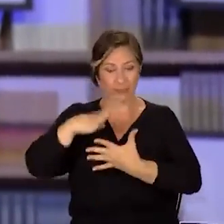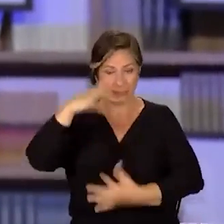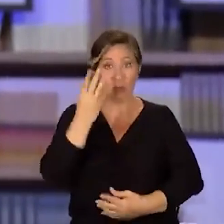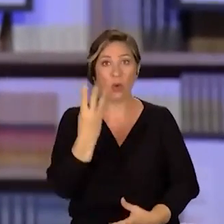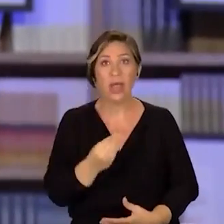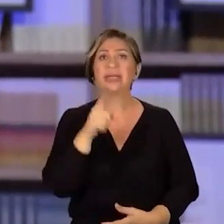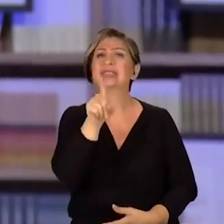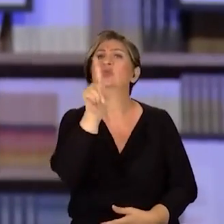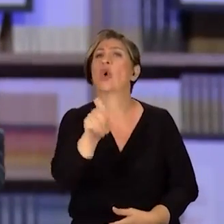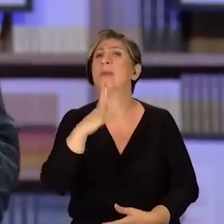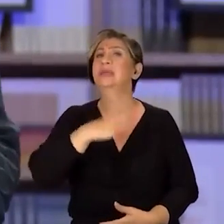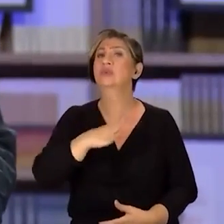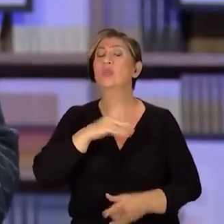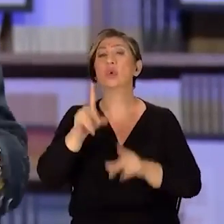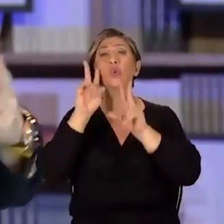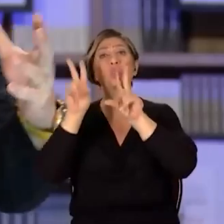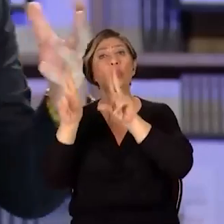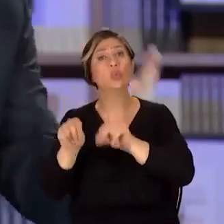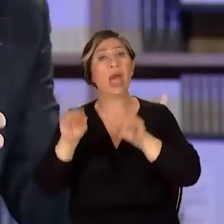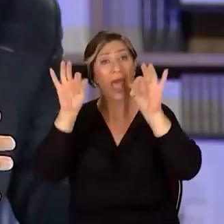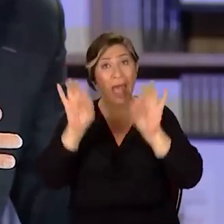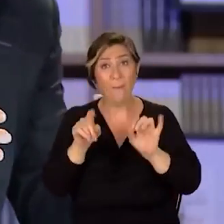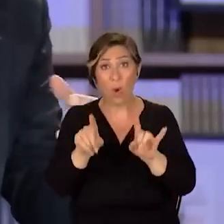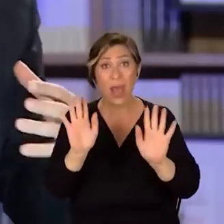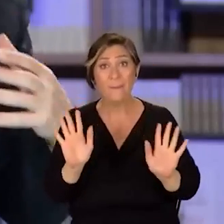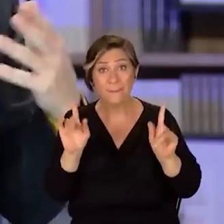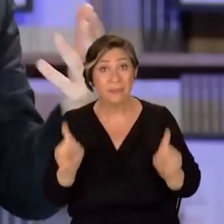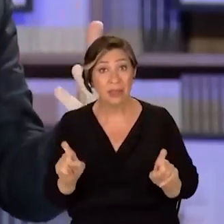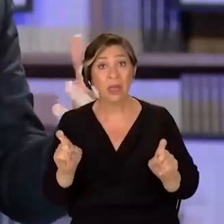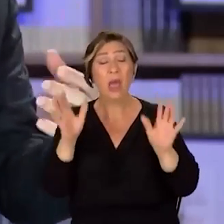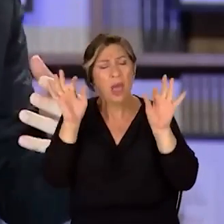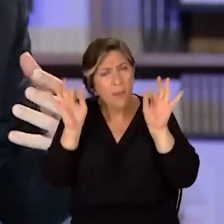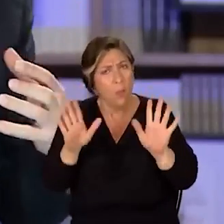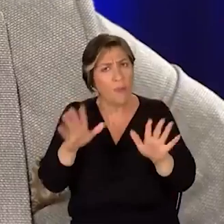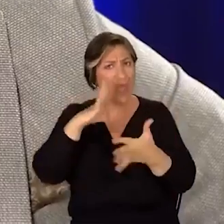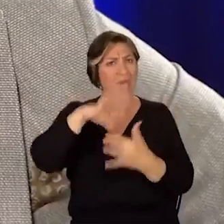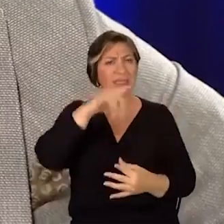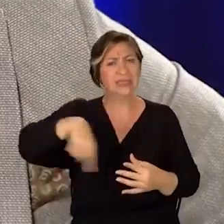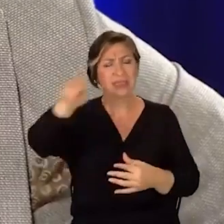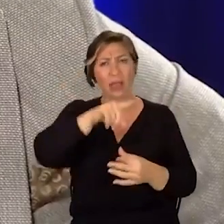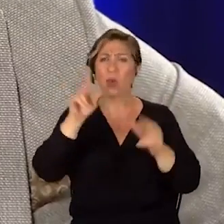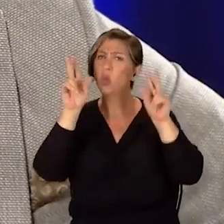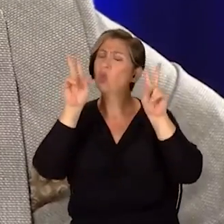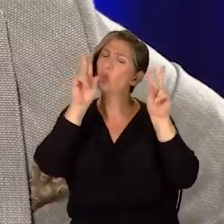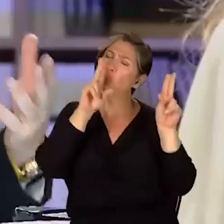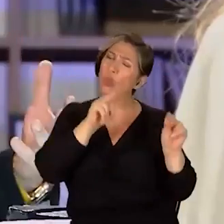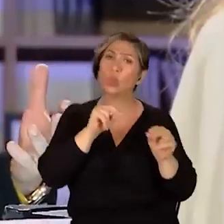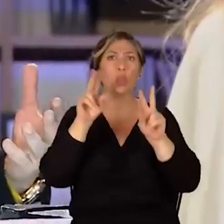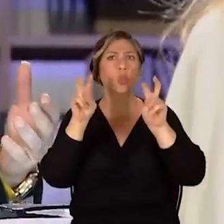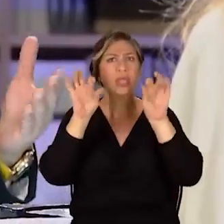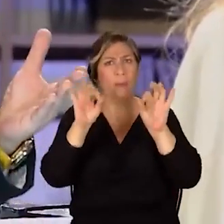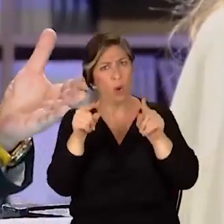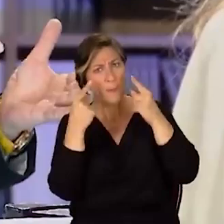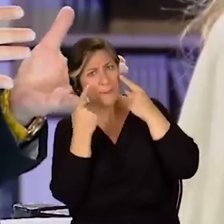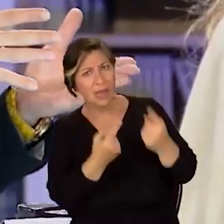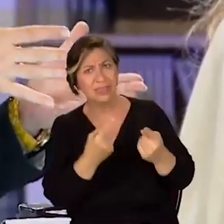olarak size sormak istiyorum. Bu uyku hep böyle miydi? Hep böyle mi oldu? İnsanlar uyku konusuna hep böyle mi